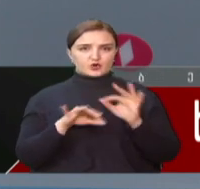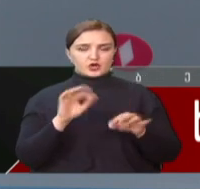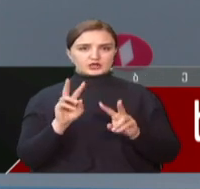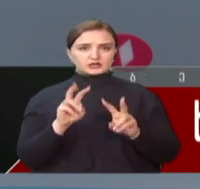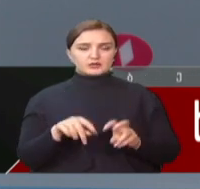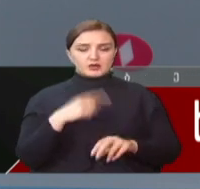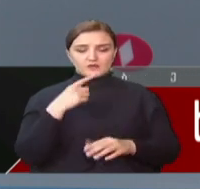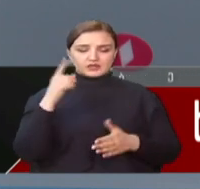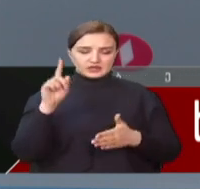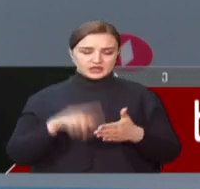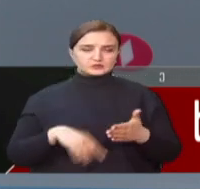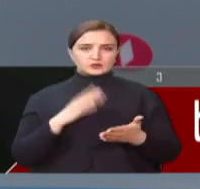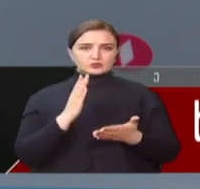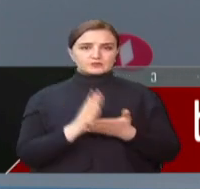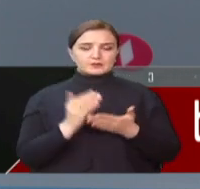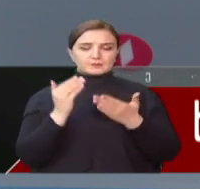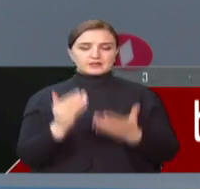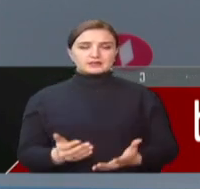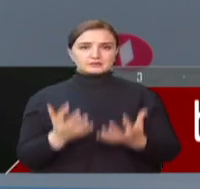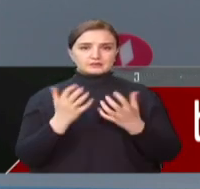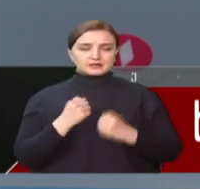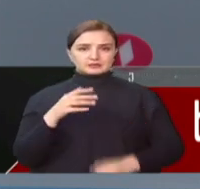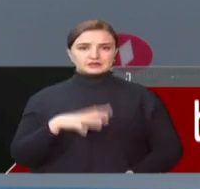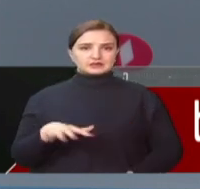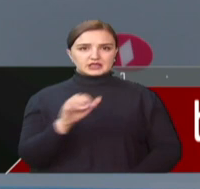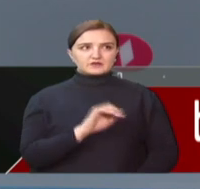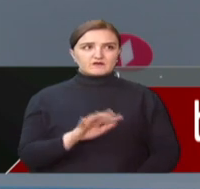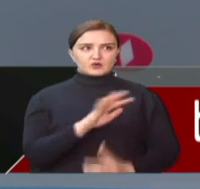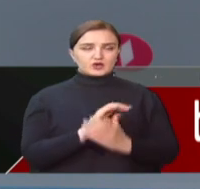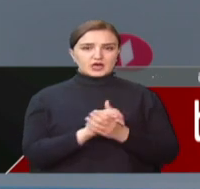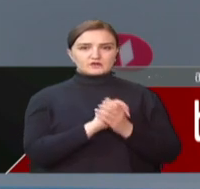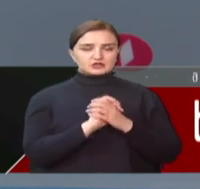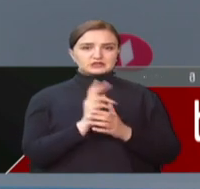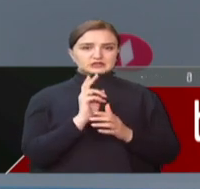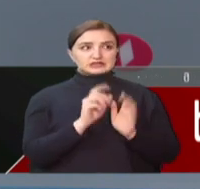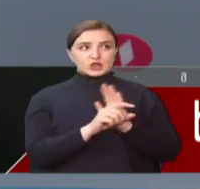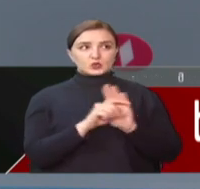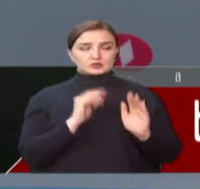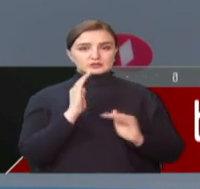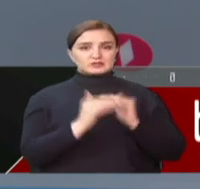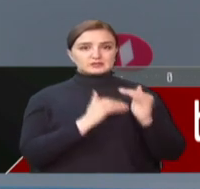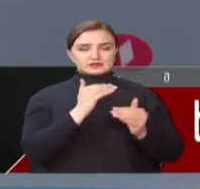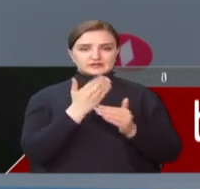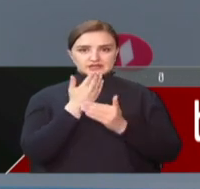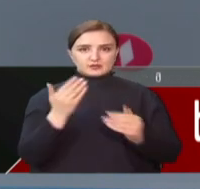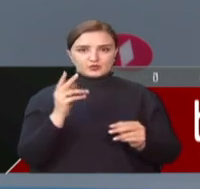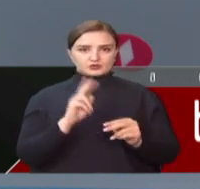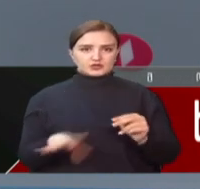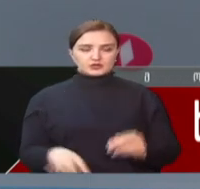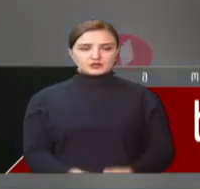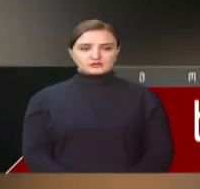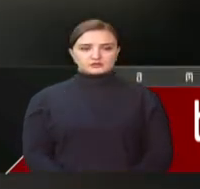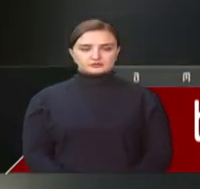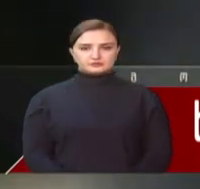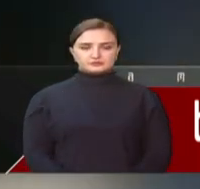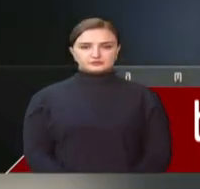აცხადებენ და დარწმუნებულები არიან, რომ მათი მიღებით საქართველო ევროკავშირის კანდიდატის სტატუსის პერსპექტივას საბოლოოდ დაკარგავს.